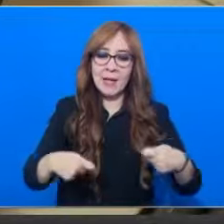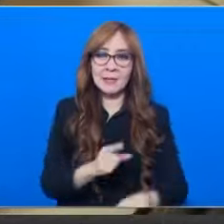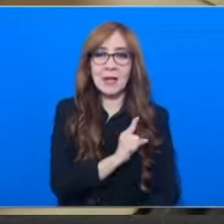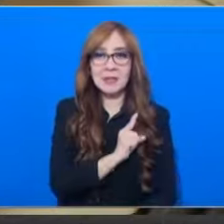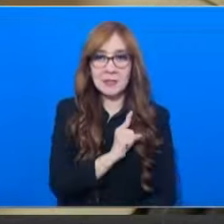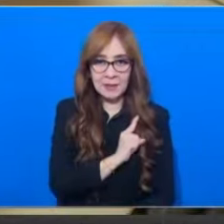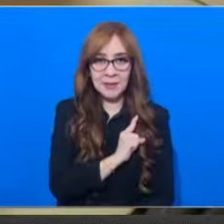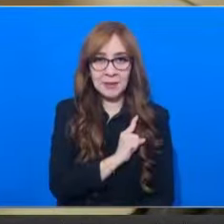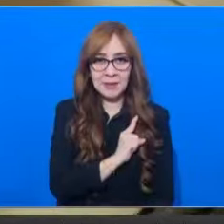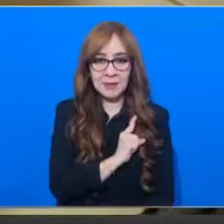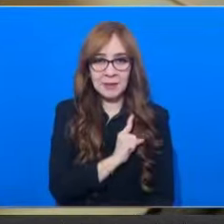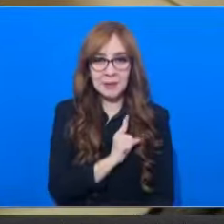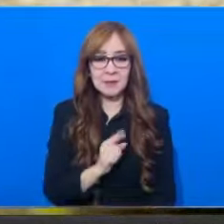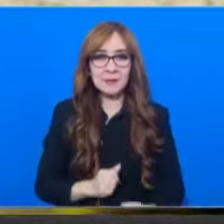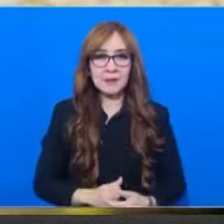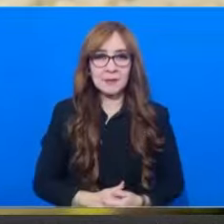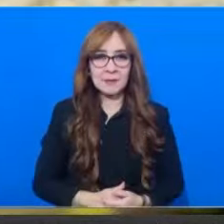akan diolah.